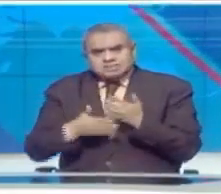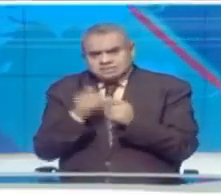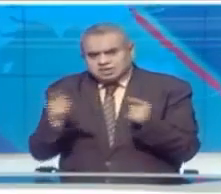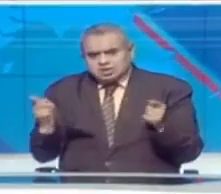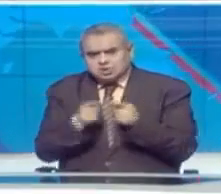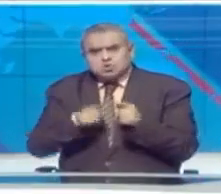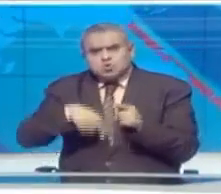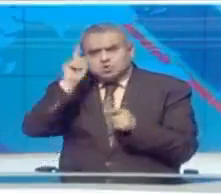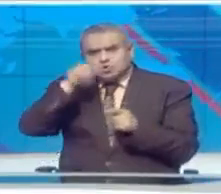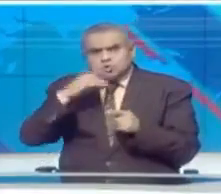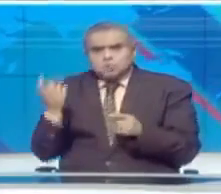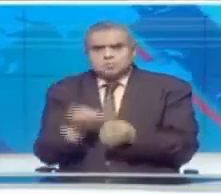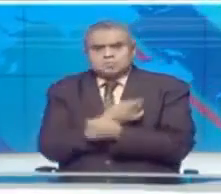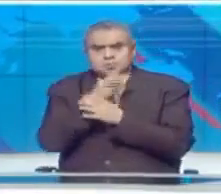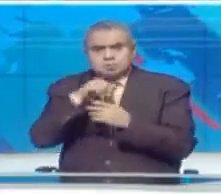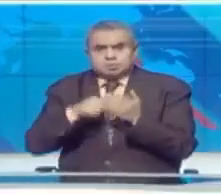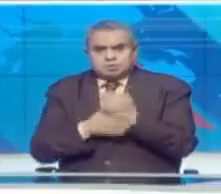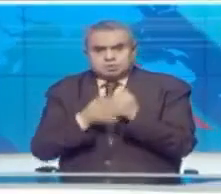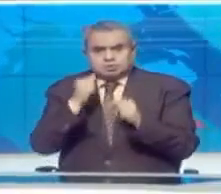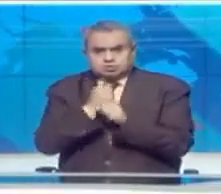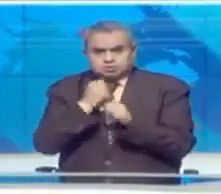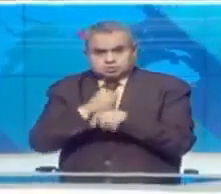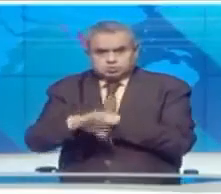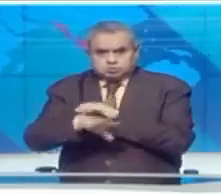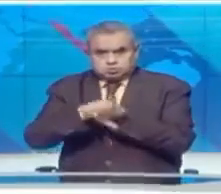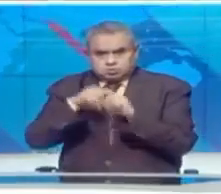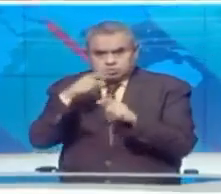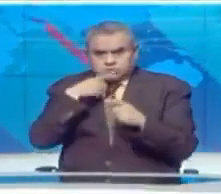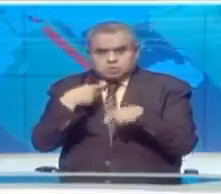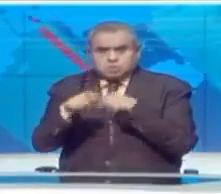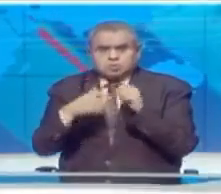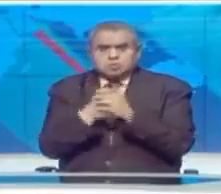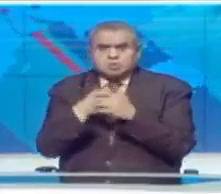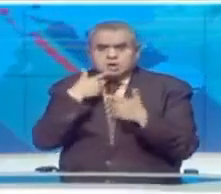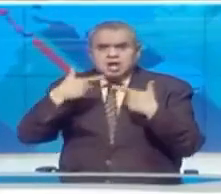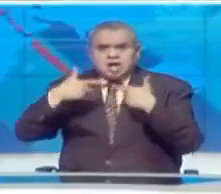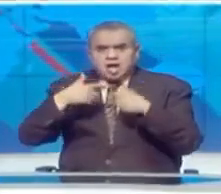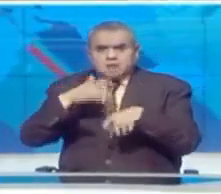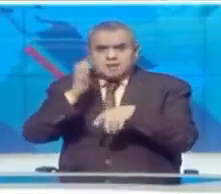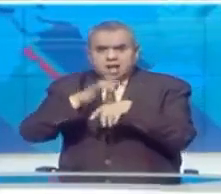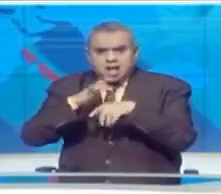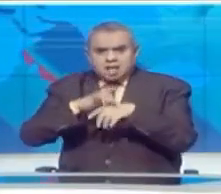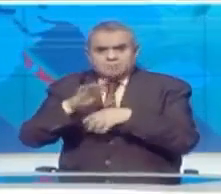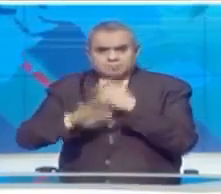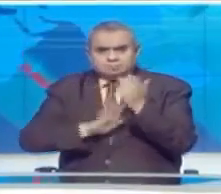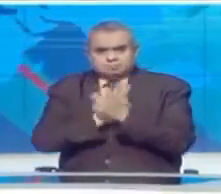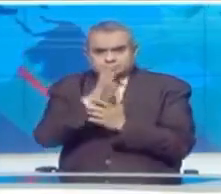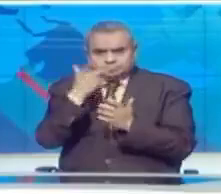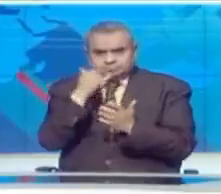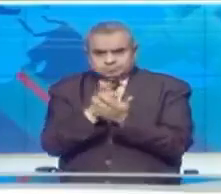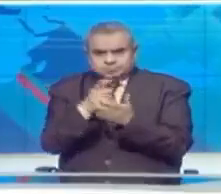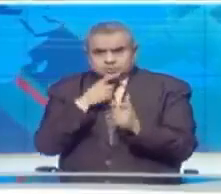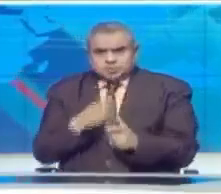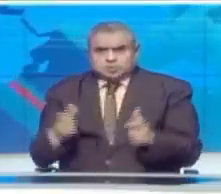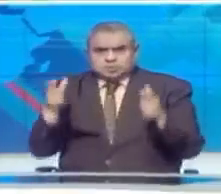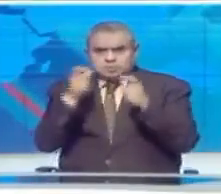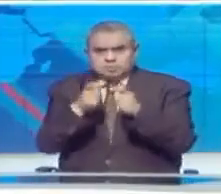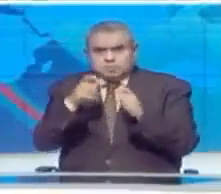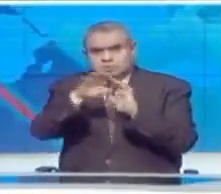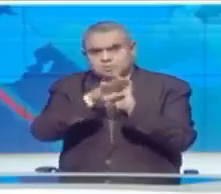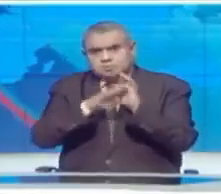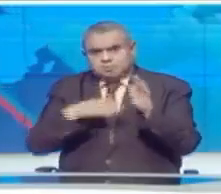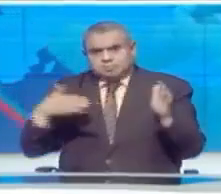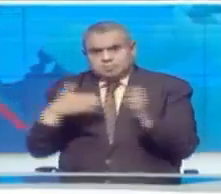يوم. ابحاث وتقنيات مستحدثة لاصابات الحروب والعظام المستحصية حملها المؤتمر، والتي معها